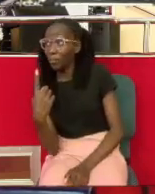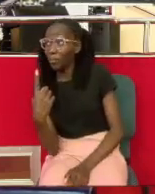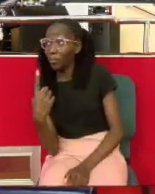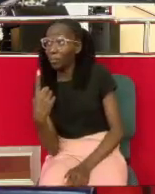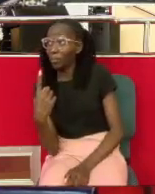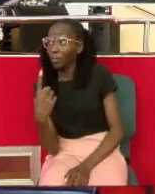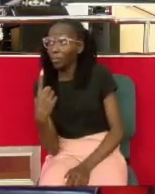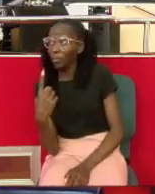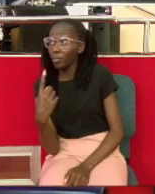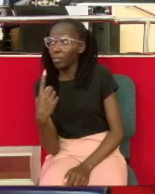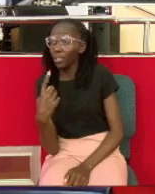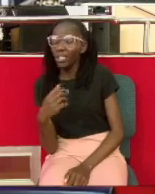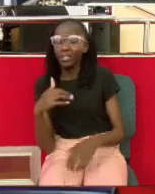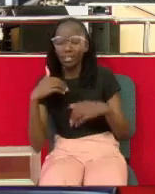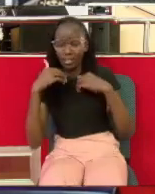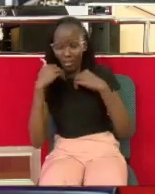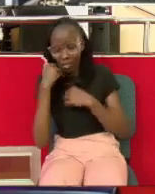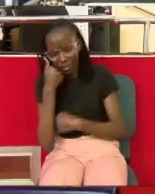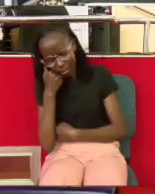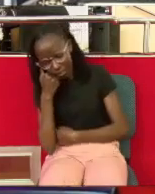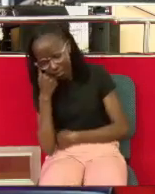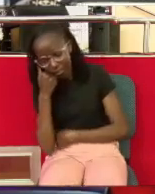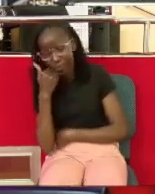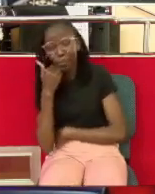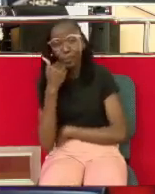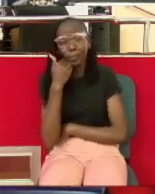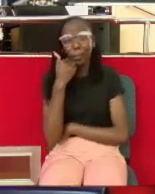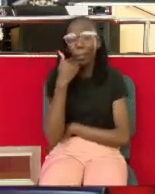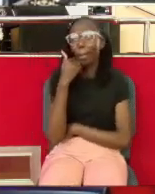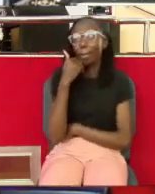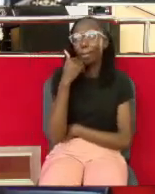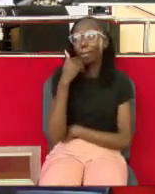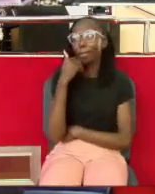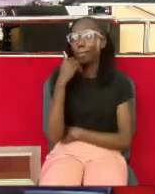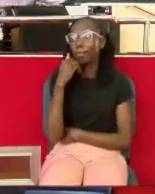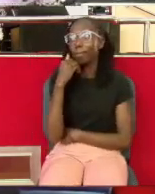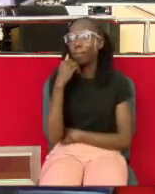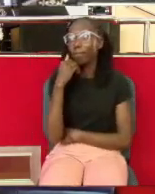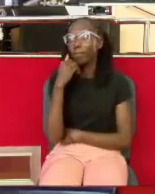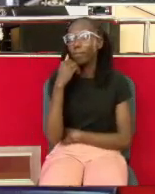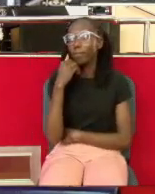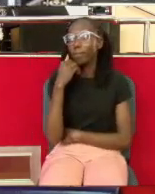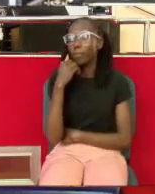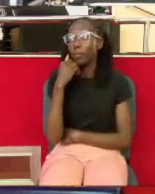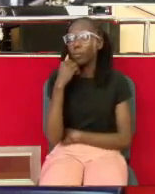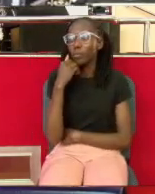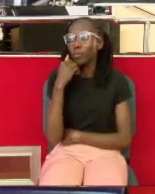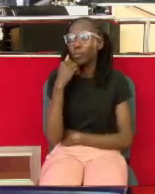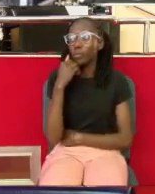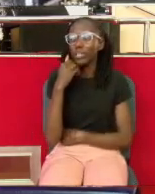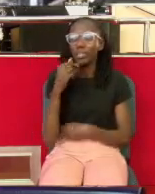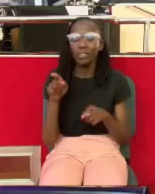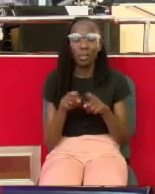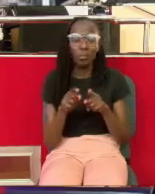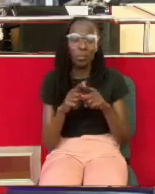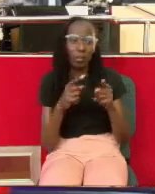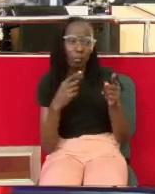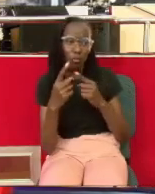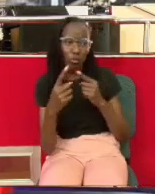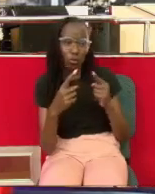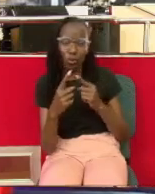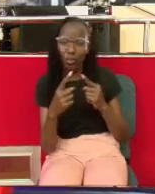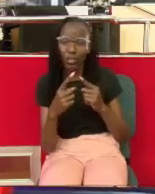upweke. Sadness. Kuwa na ile hasira. And it also speaks of